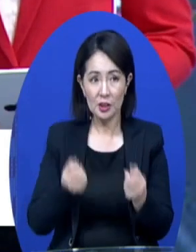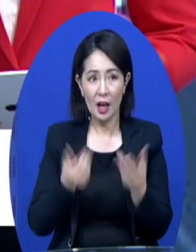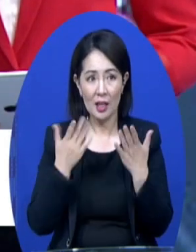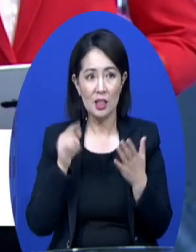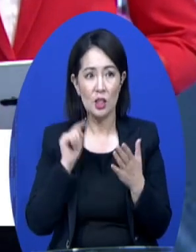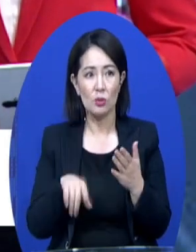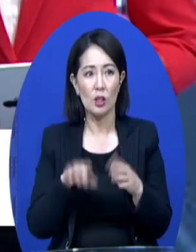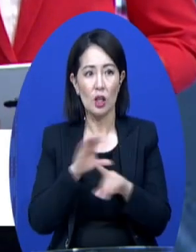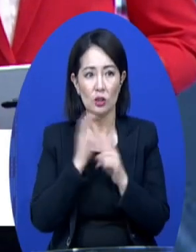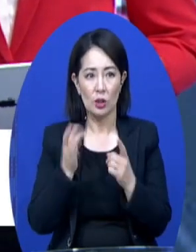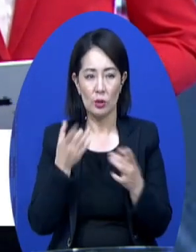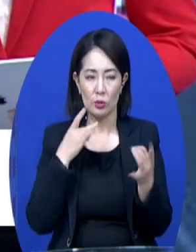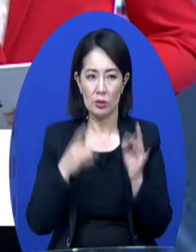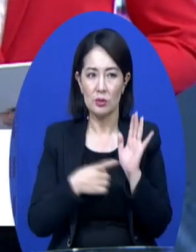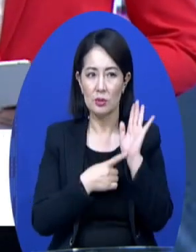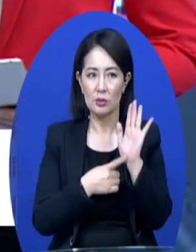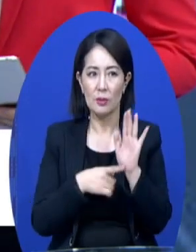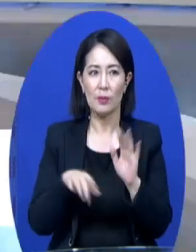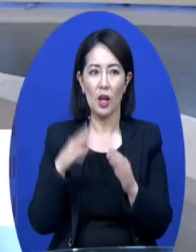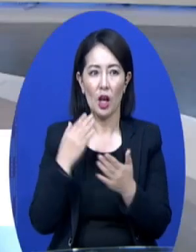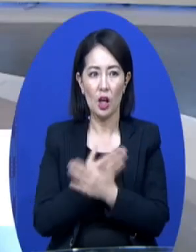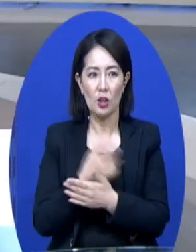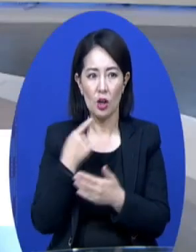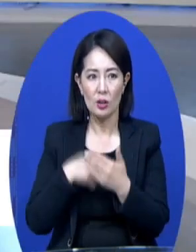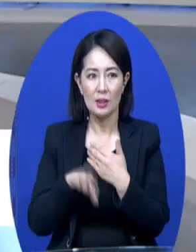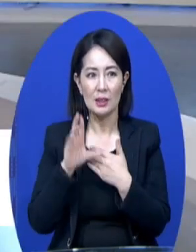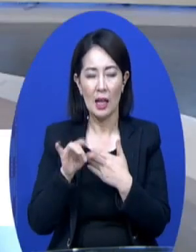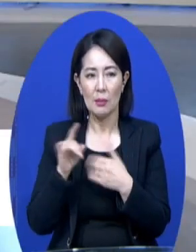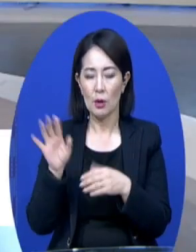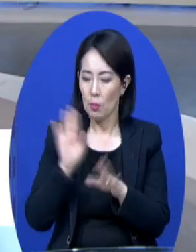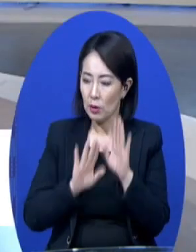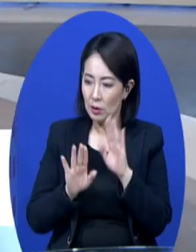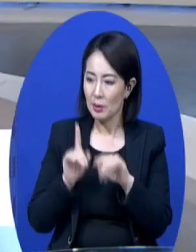удаад соёл урлагийн булан гараа бид кино урлагийн салбарын бодит